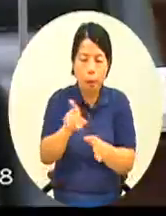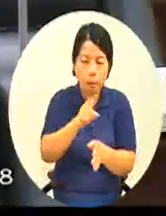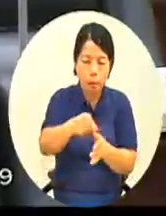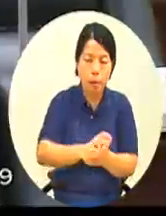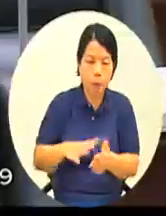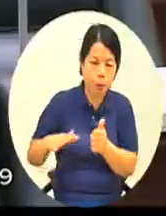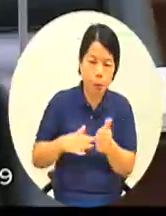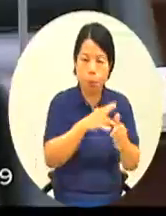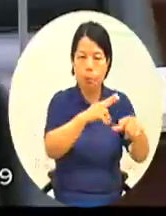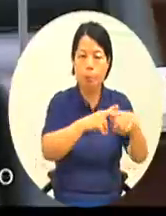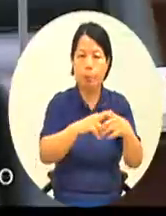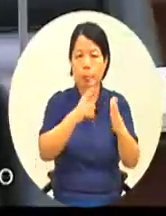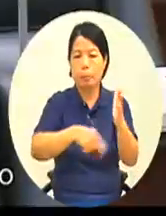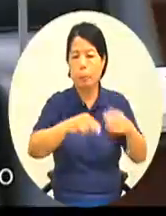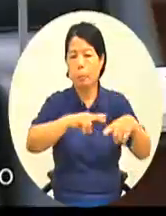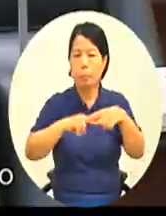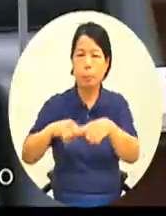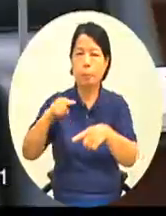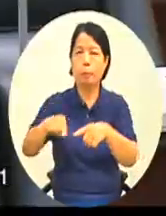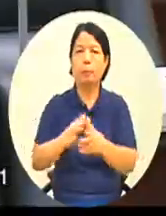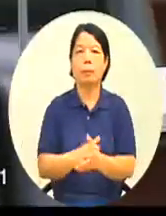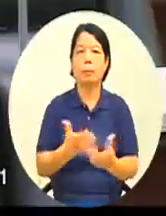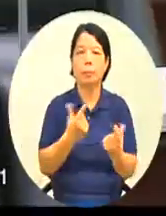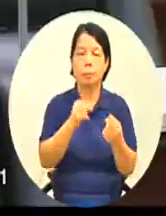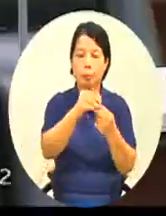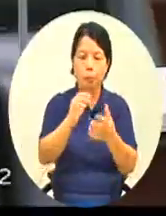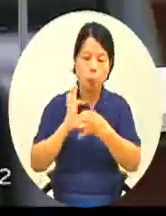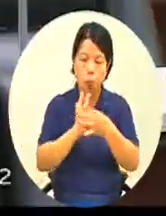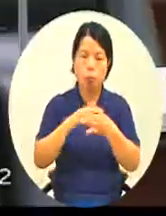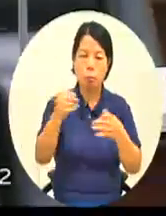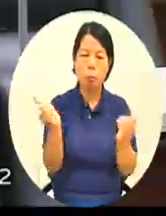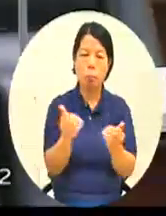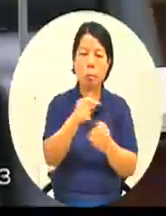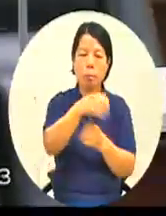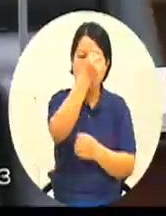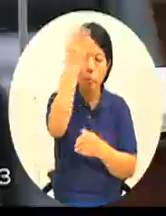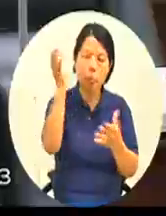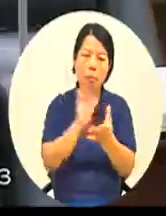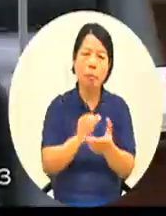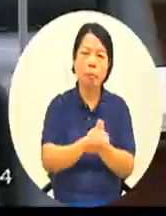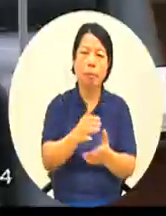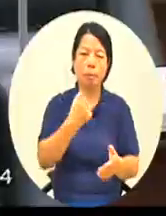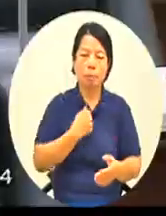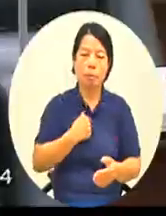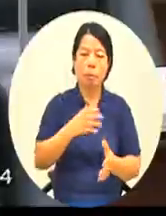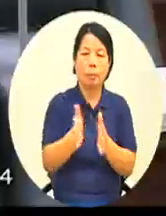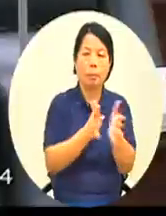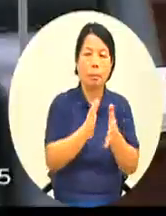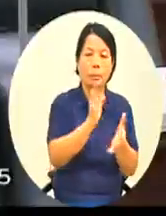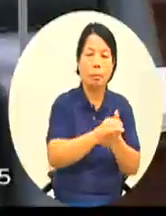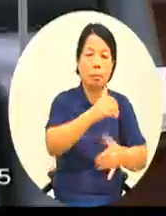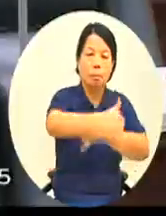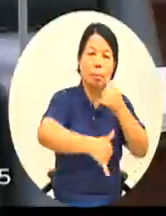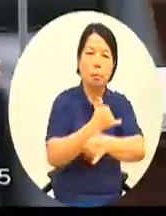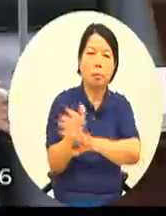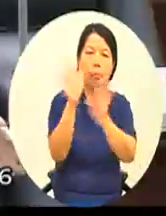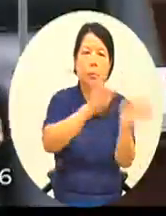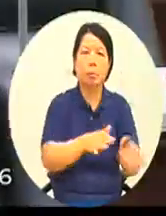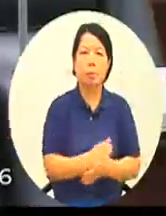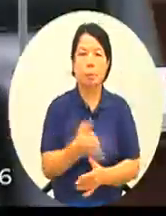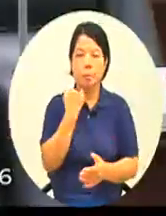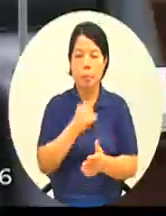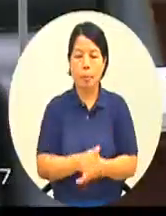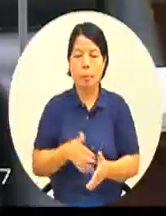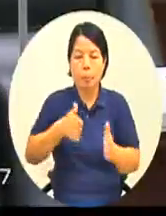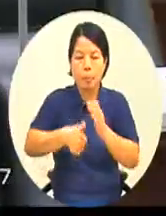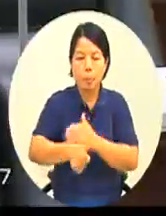览，也让更多的市民朋友或者是关注这个议题的年轻朋友也好，可以更加了解街友的生活形态，甚至可以进